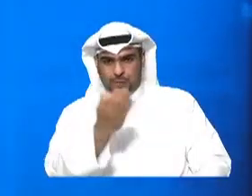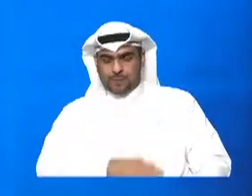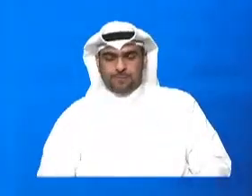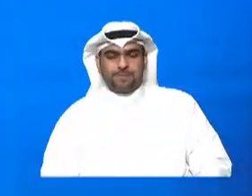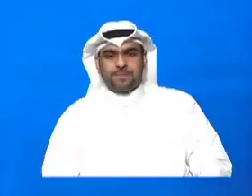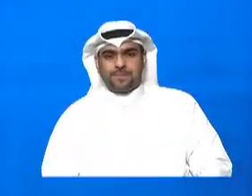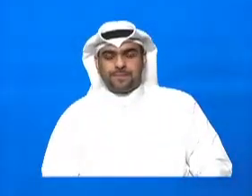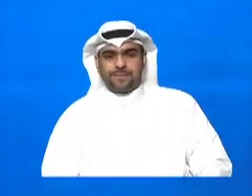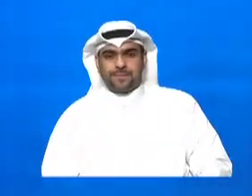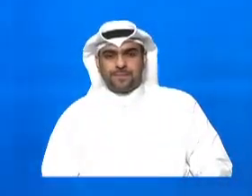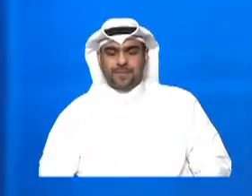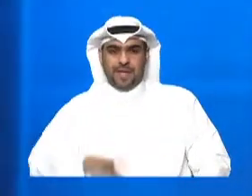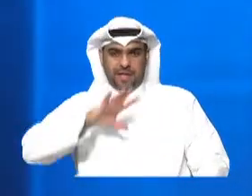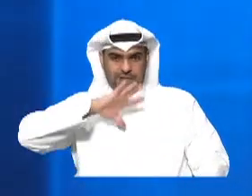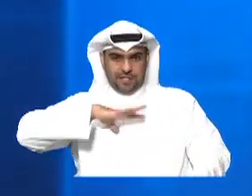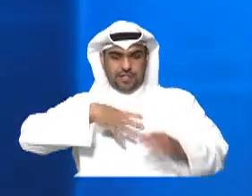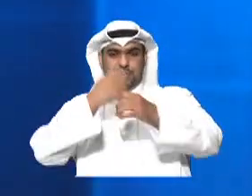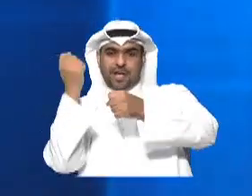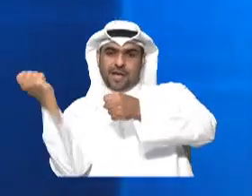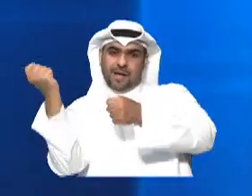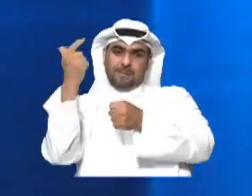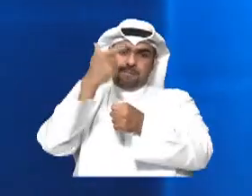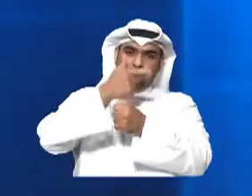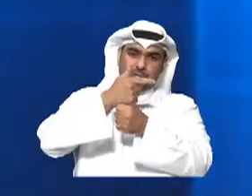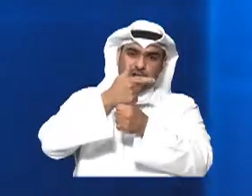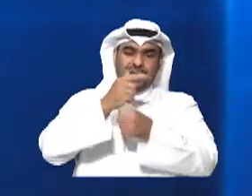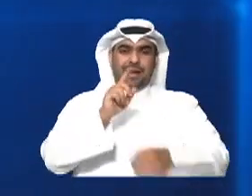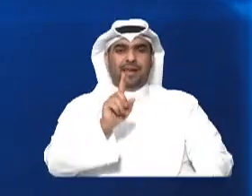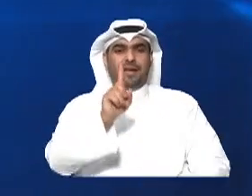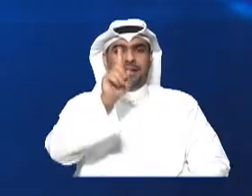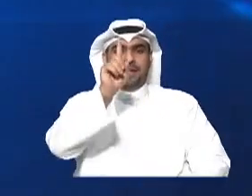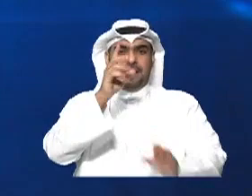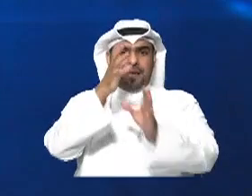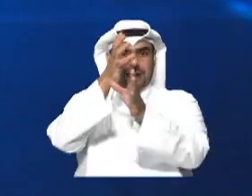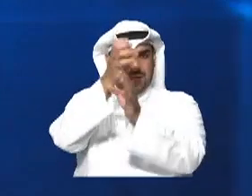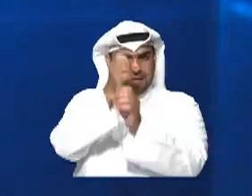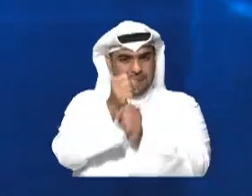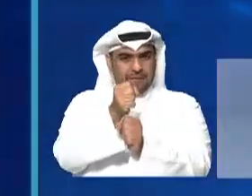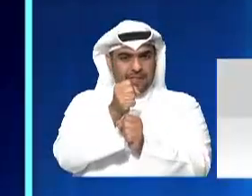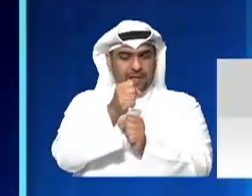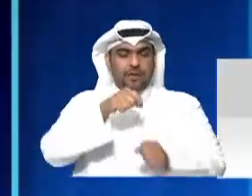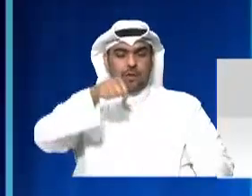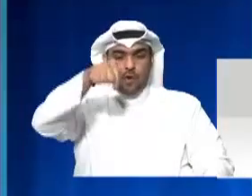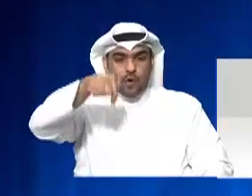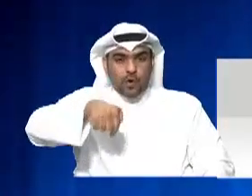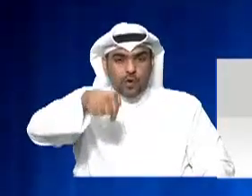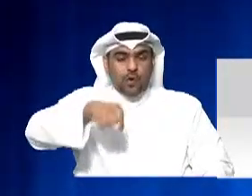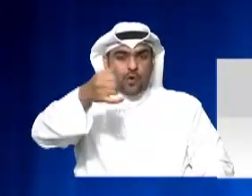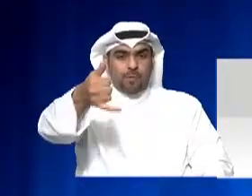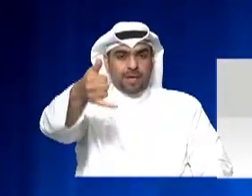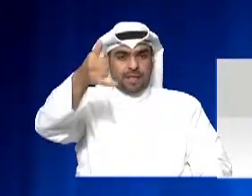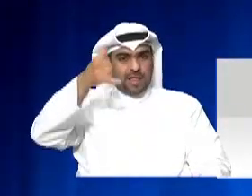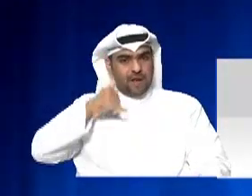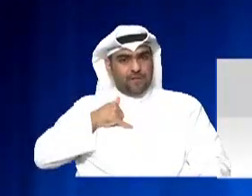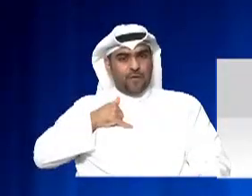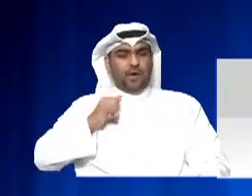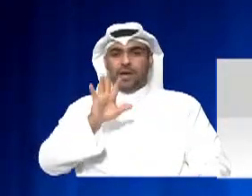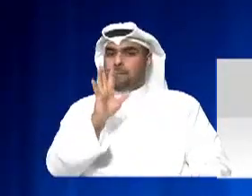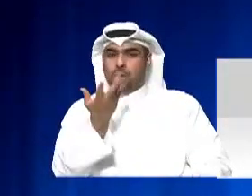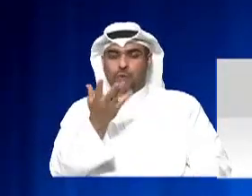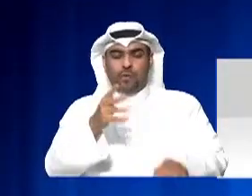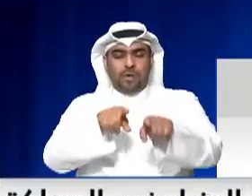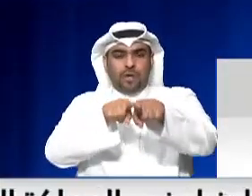تلقى سموم للعهد الشيخ مشعل الاحمد الجابر الصباح حفظه الله اتصالا هاتفيا من اخيه صاحب السمو